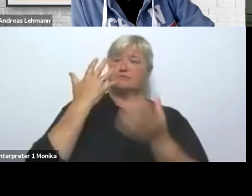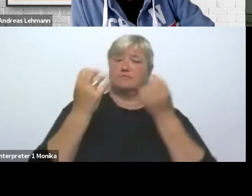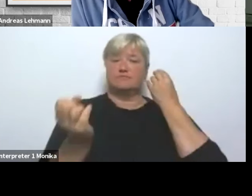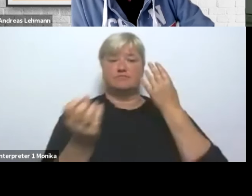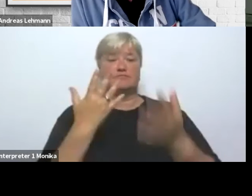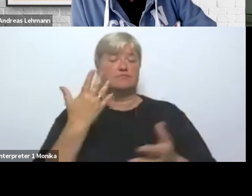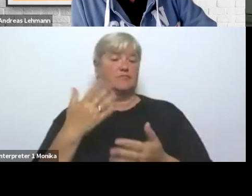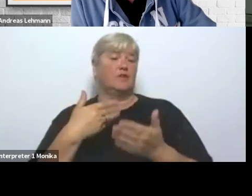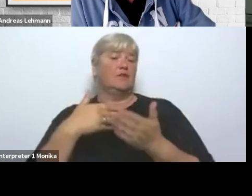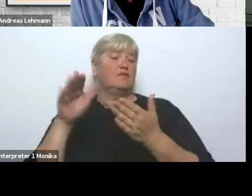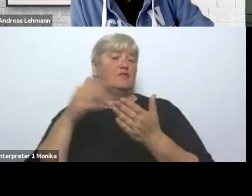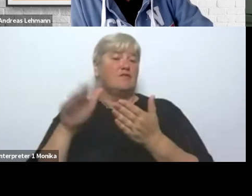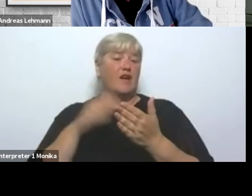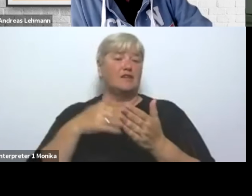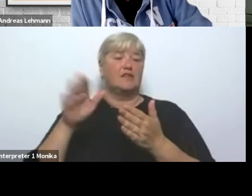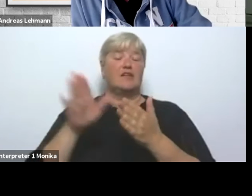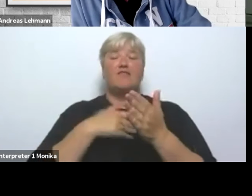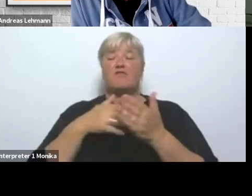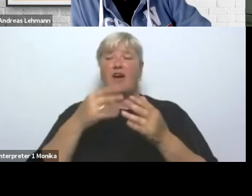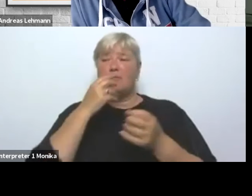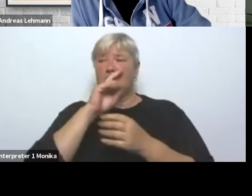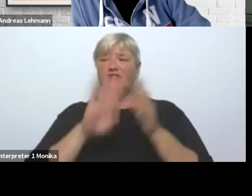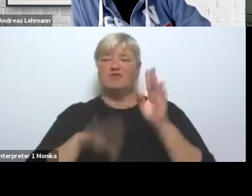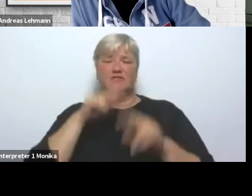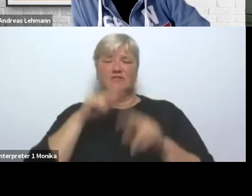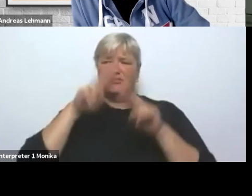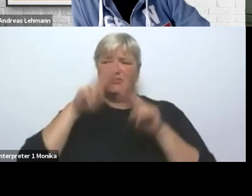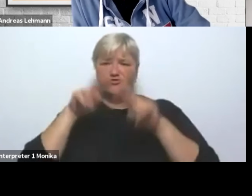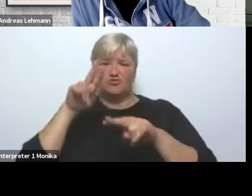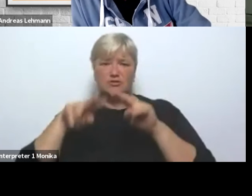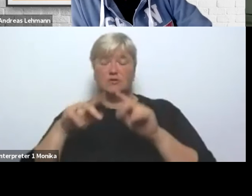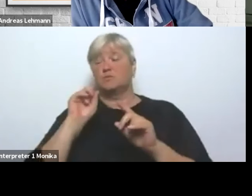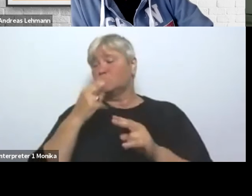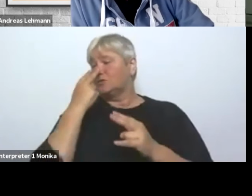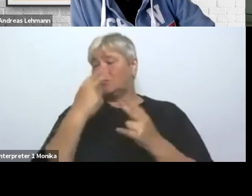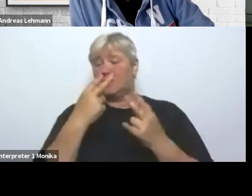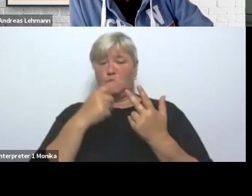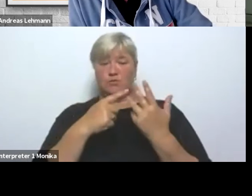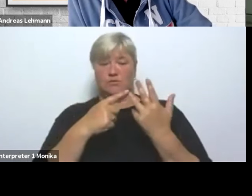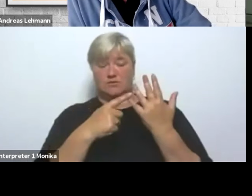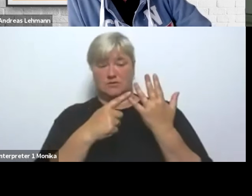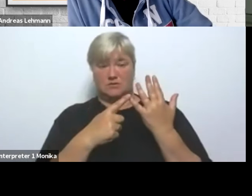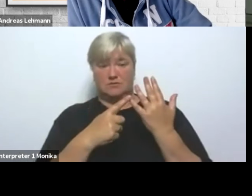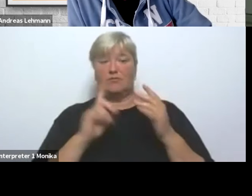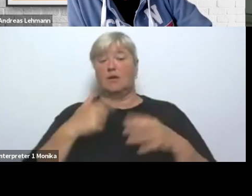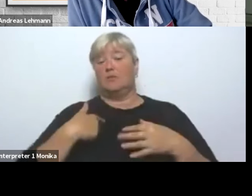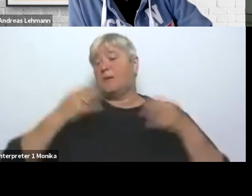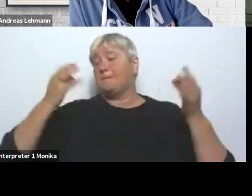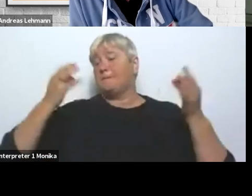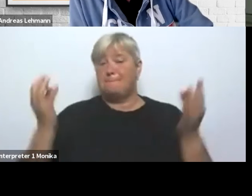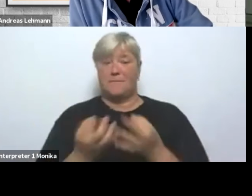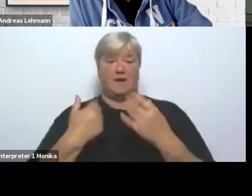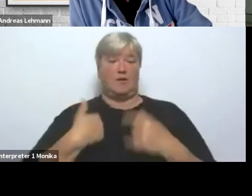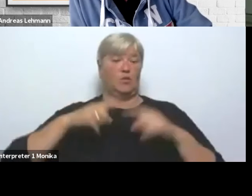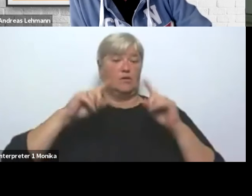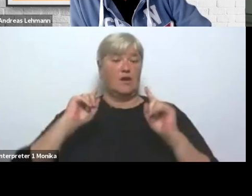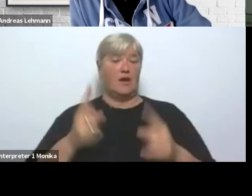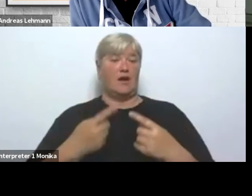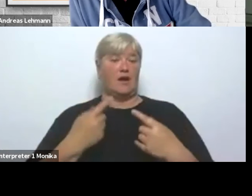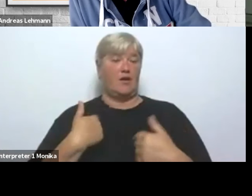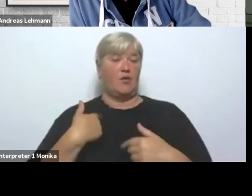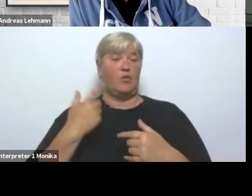mit Farbfehlsichtigkeit, das alles konzeptionell schon zu berücksichtigen. Ich brauche aber genauso, jetzt gerade im Webbereich